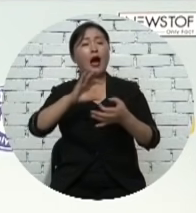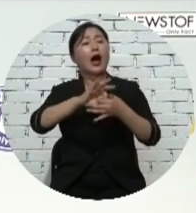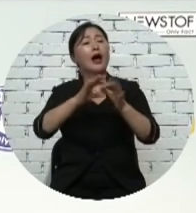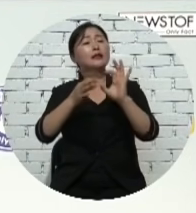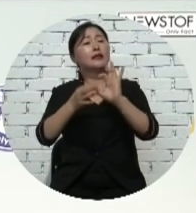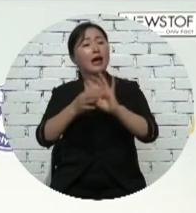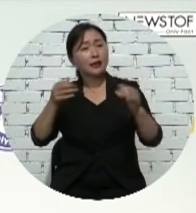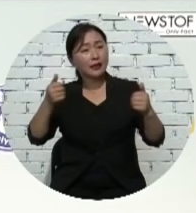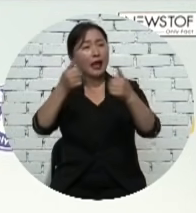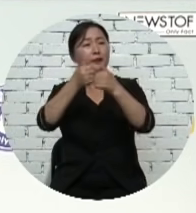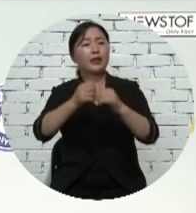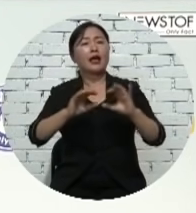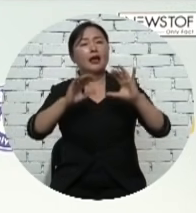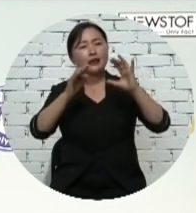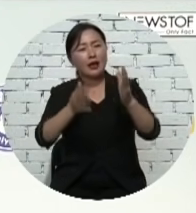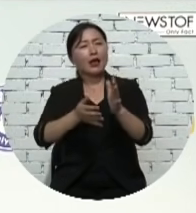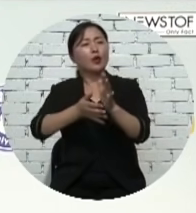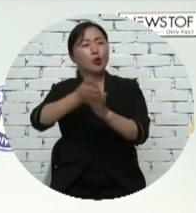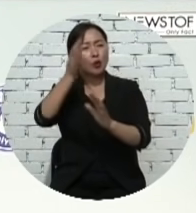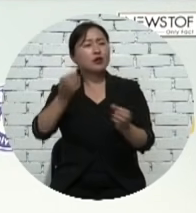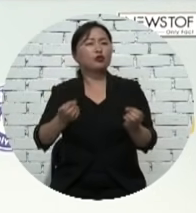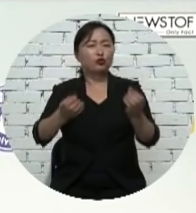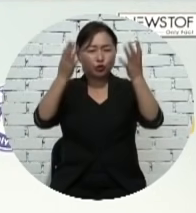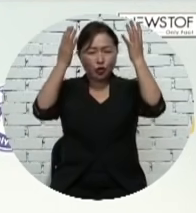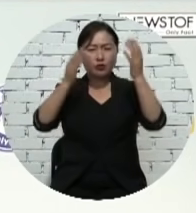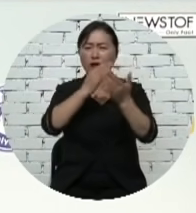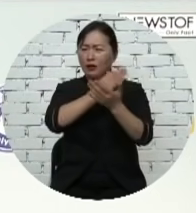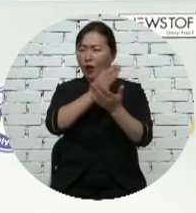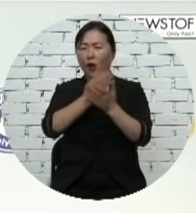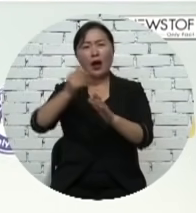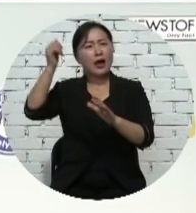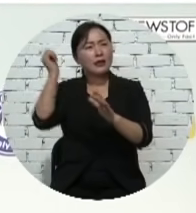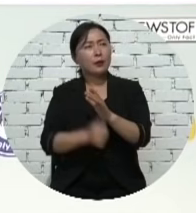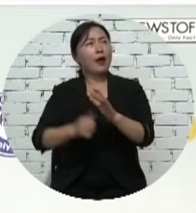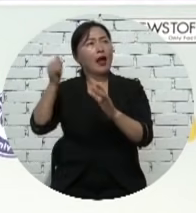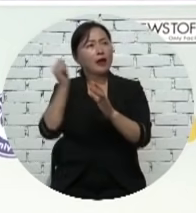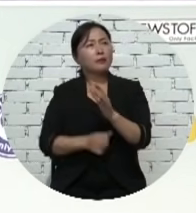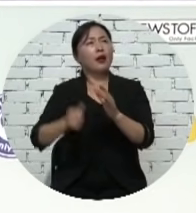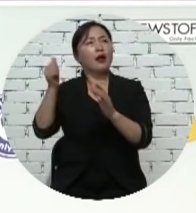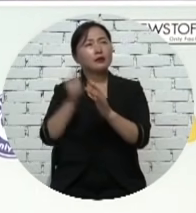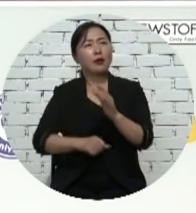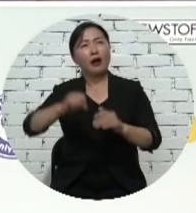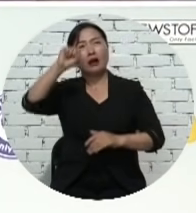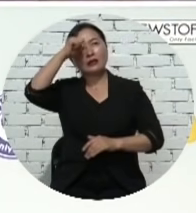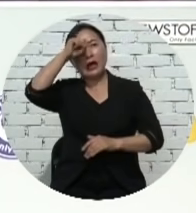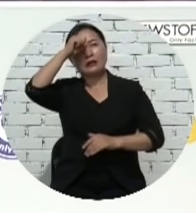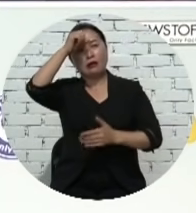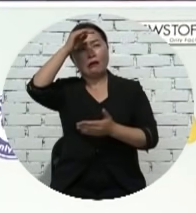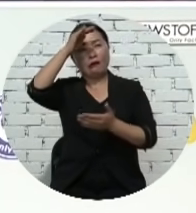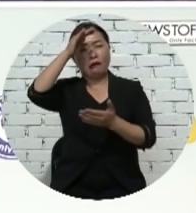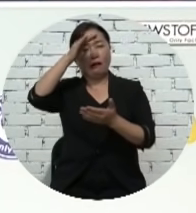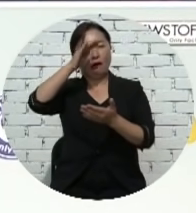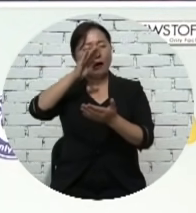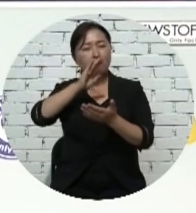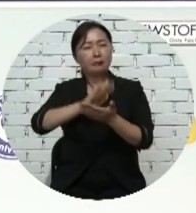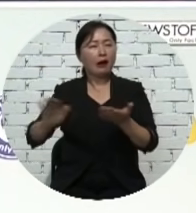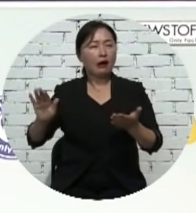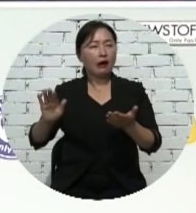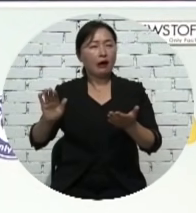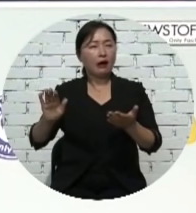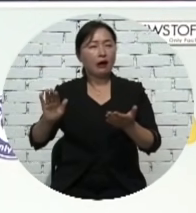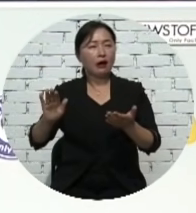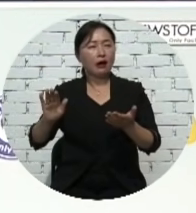내셨고 세계 도시축전, 월미, 은하레이 등등 다 실패해가지고 인천을 거의 재정을 지금 다 말아먹었다 이런 표현들이